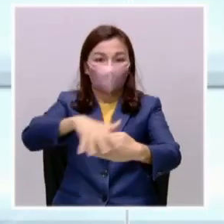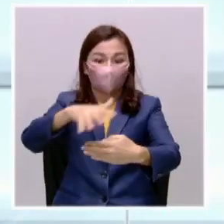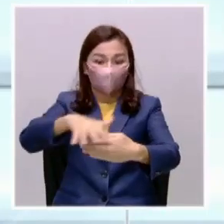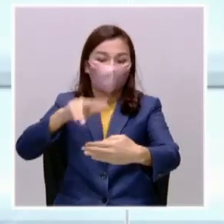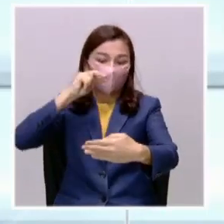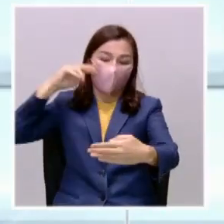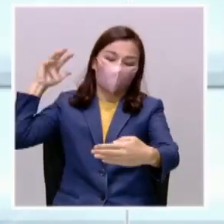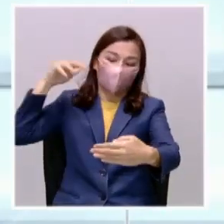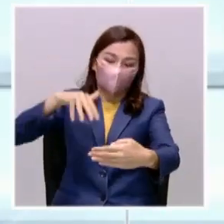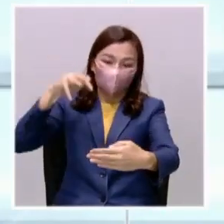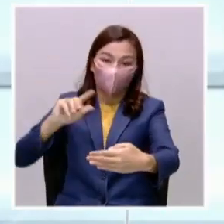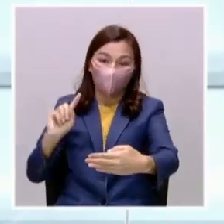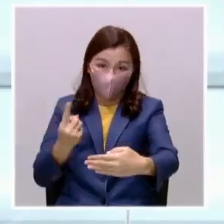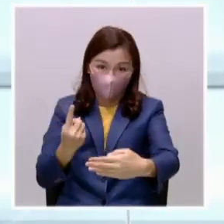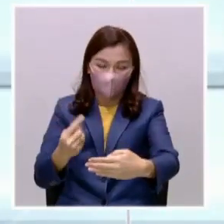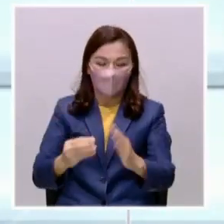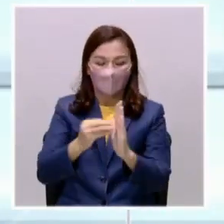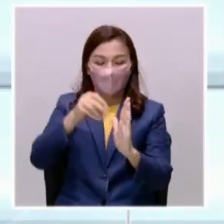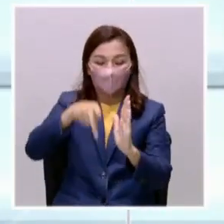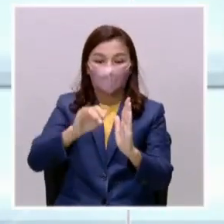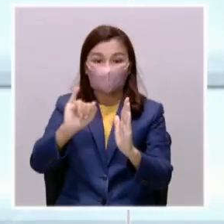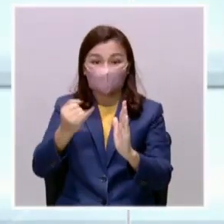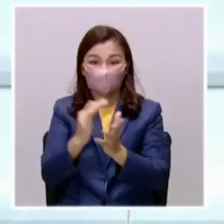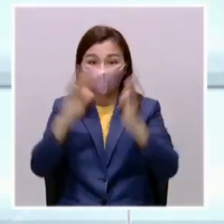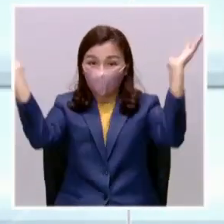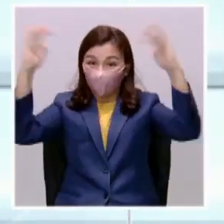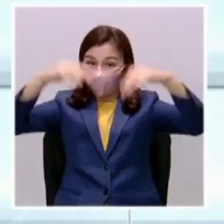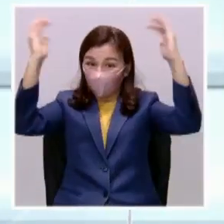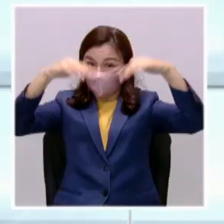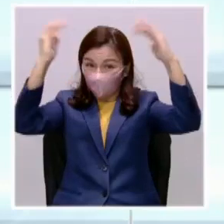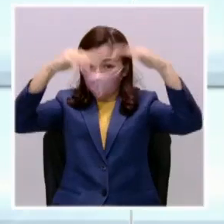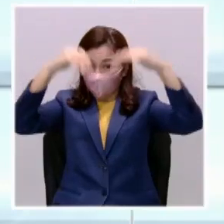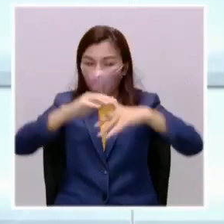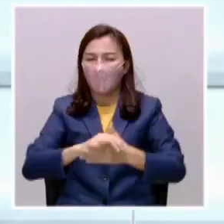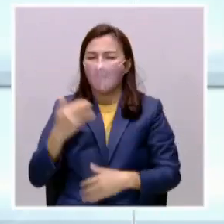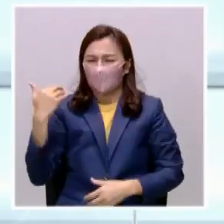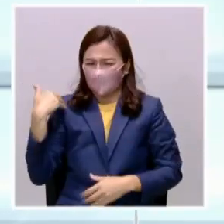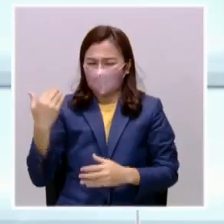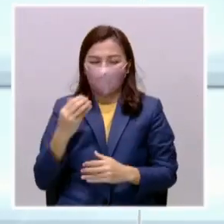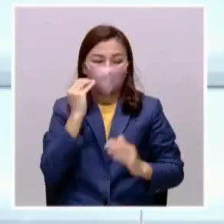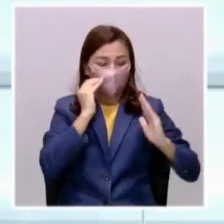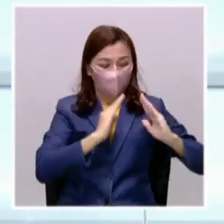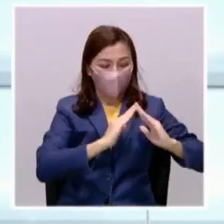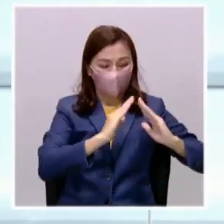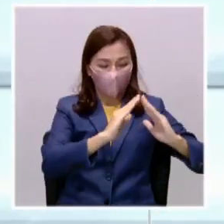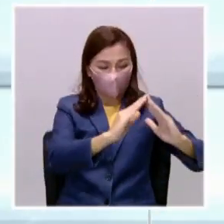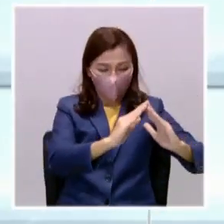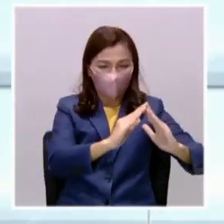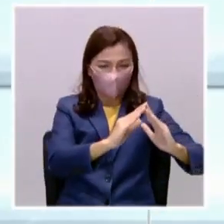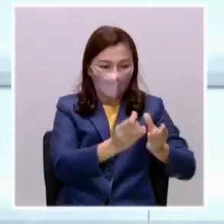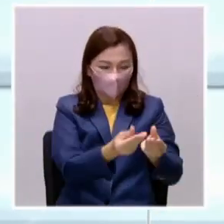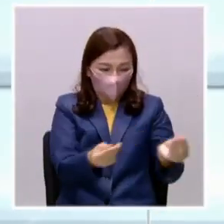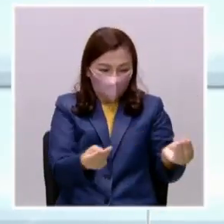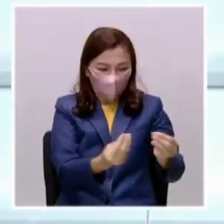ที่จะเพิ่มมากยิ่งขึ้นนะคะส่วนที่จังหวัดพิจิตรค่ะพบว่ามีฝนตกหนักในพื้นที่กระทบบ้านเรือนและไร่นา